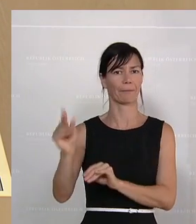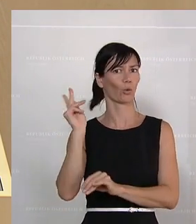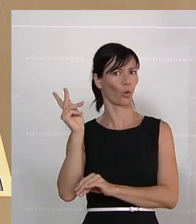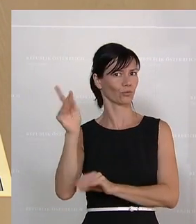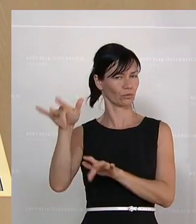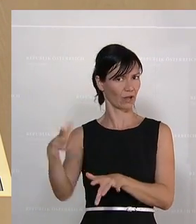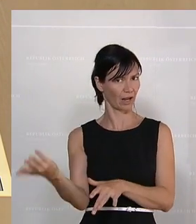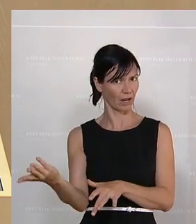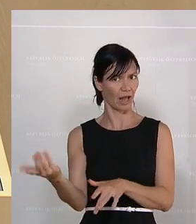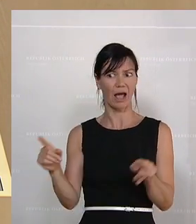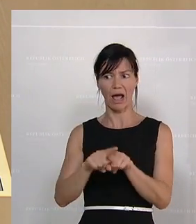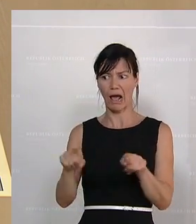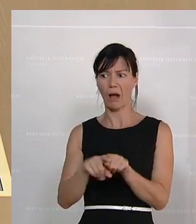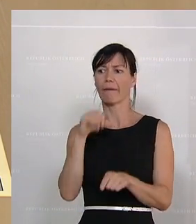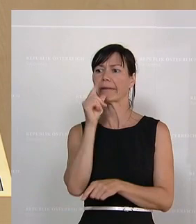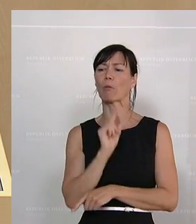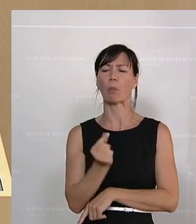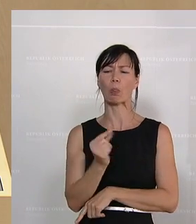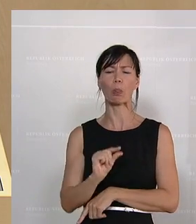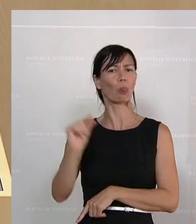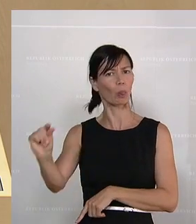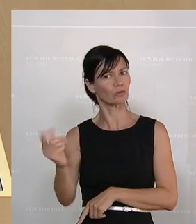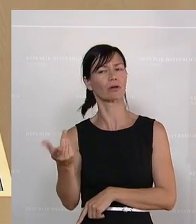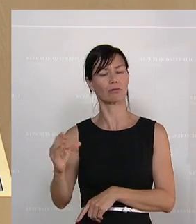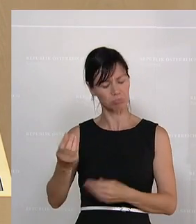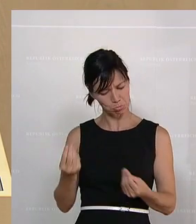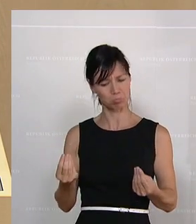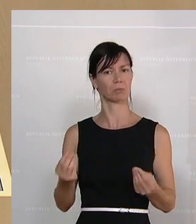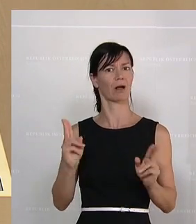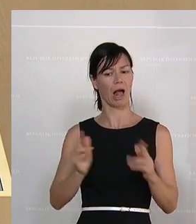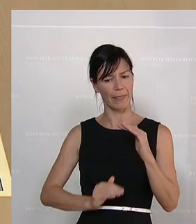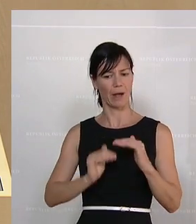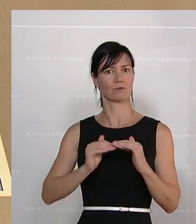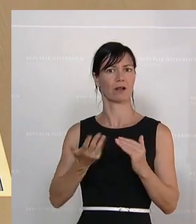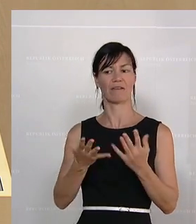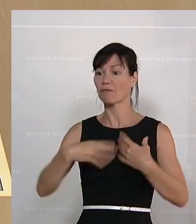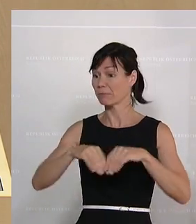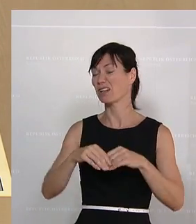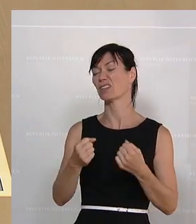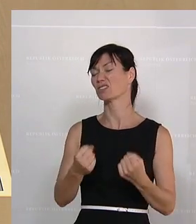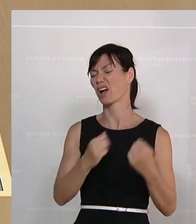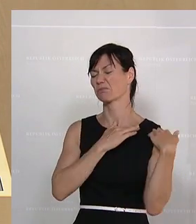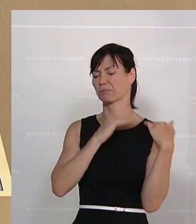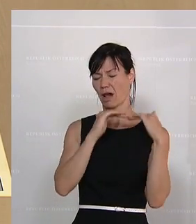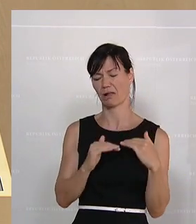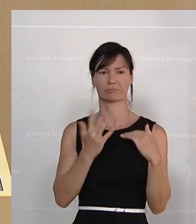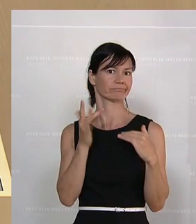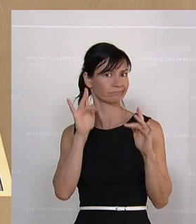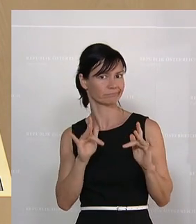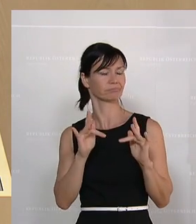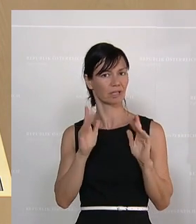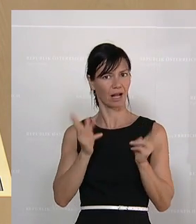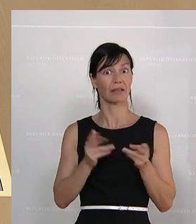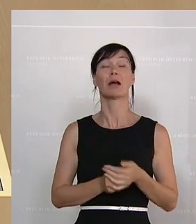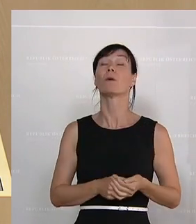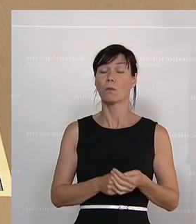spürbar beträge sind für die familien die belastet sind von dieser situation am und dass wir sinnvolle maßnahmen